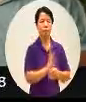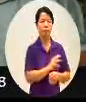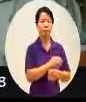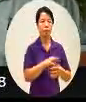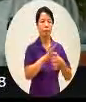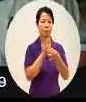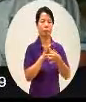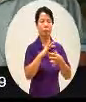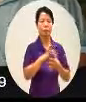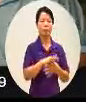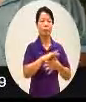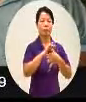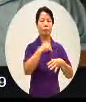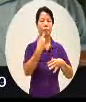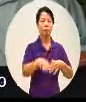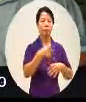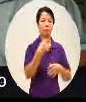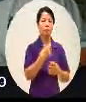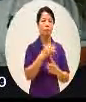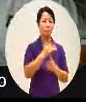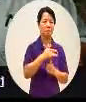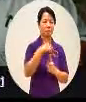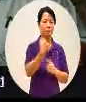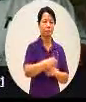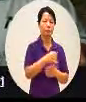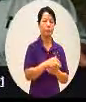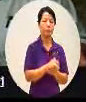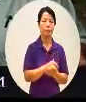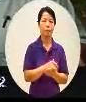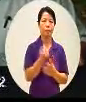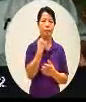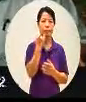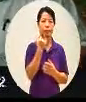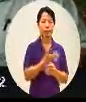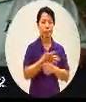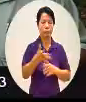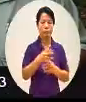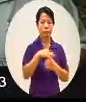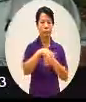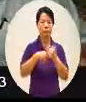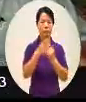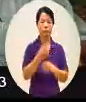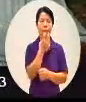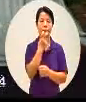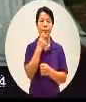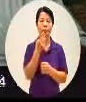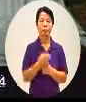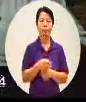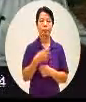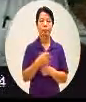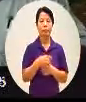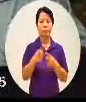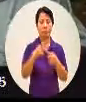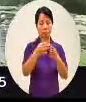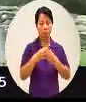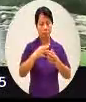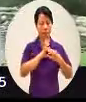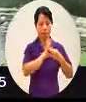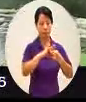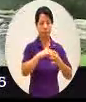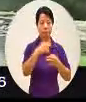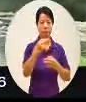拢足歹啦，我希望讲会当讲看来，包括中央啦，中央嘛爱来关心这地方